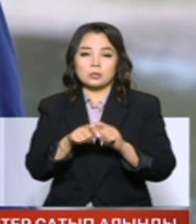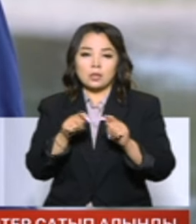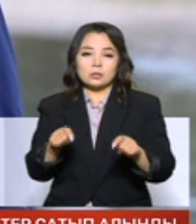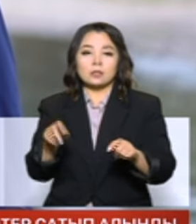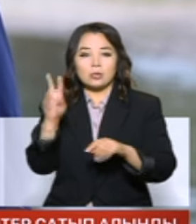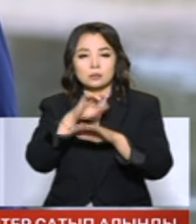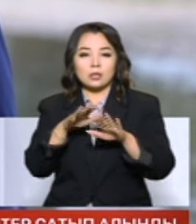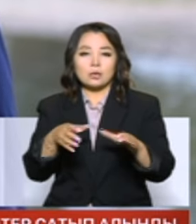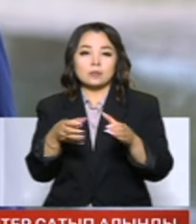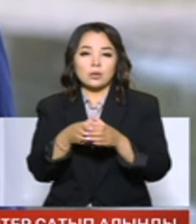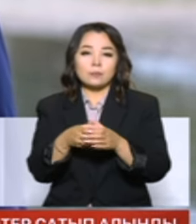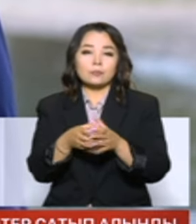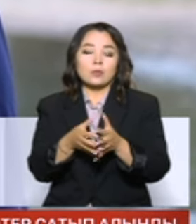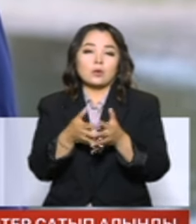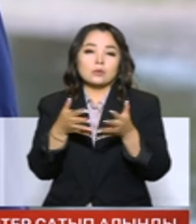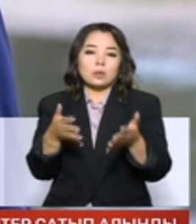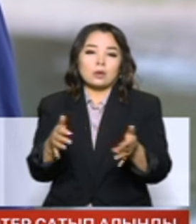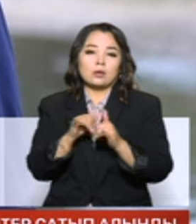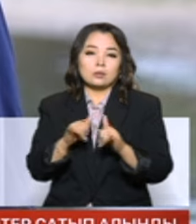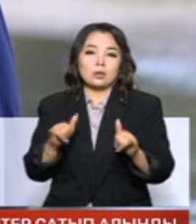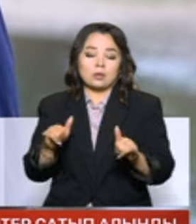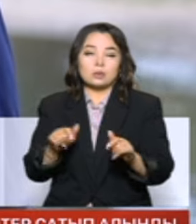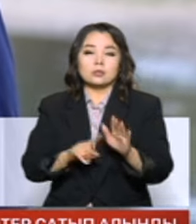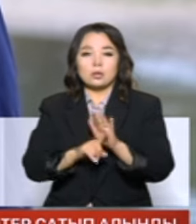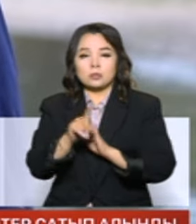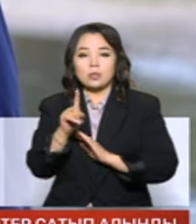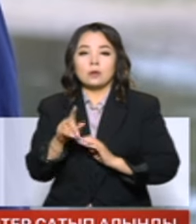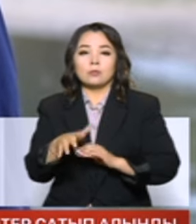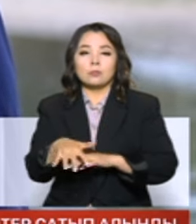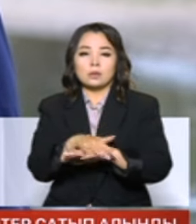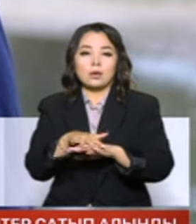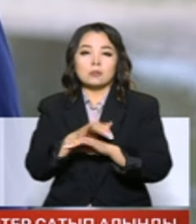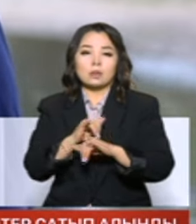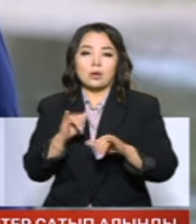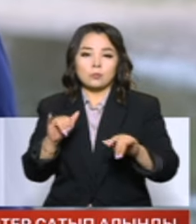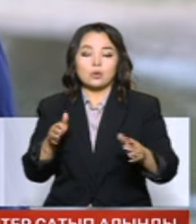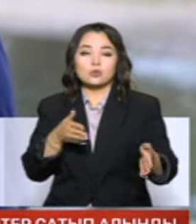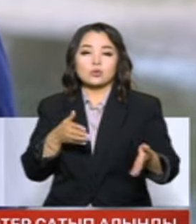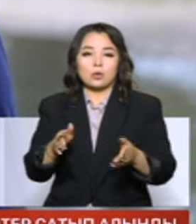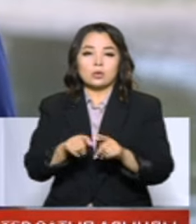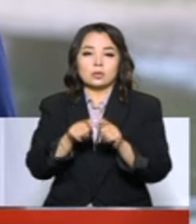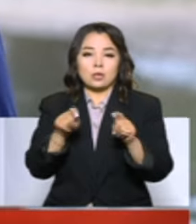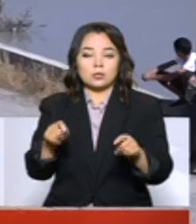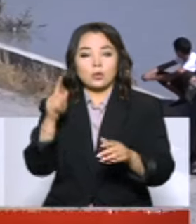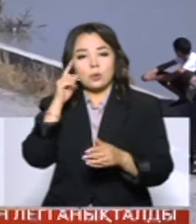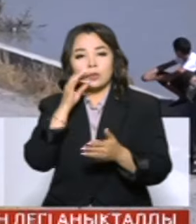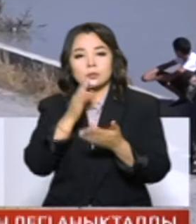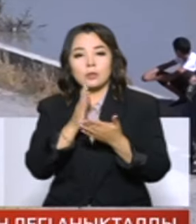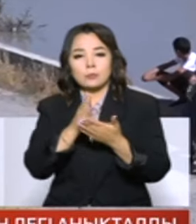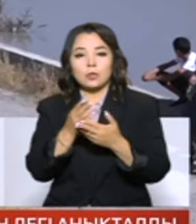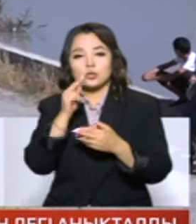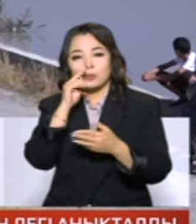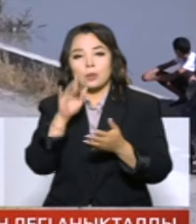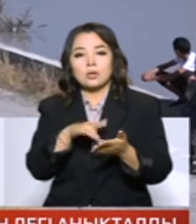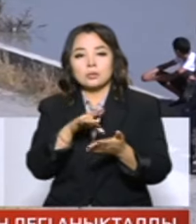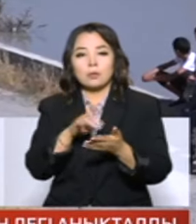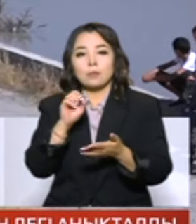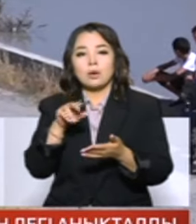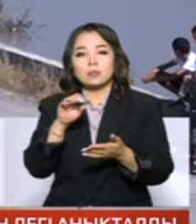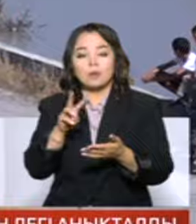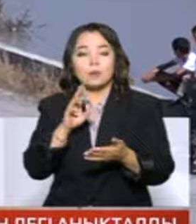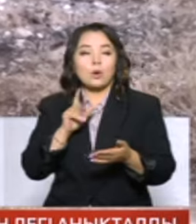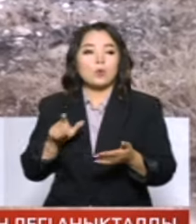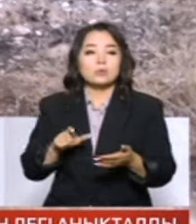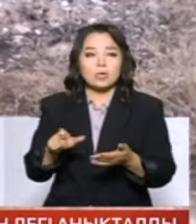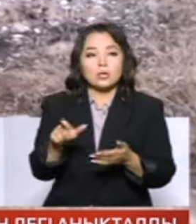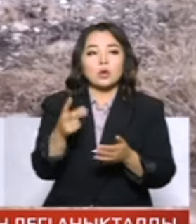ішінде үлкен қанат жайса, бұл үлкен үрдіске айналып, біз дамудың даңғыл жолына түсе аламыз деген ойдамын. Сондай-ақ Шымкенттегі Бадам өзенінің бойын